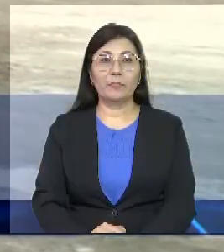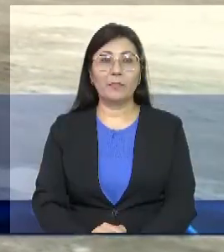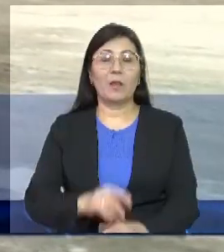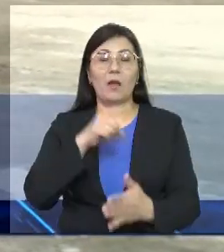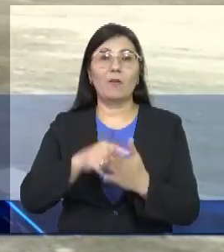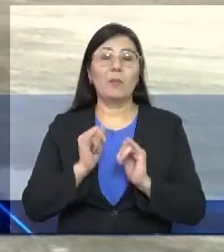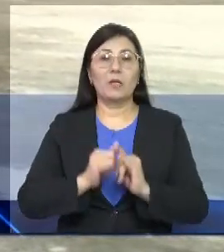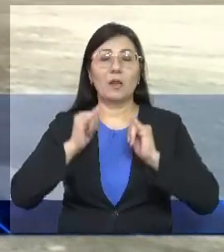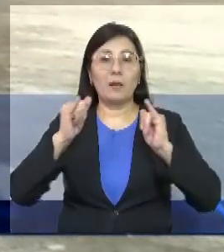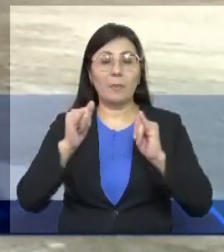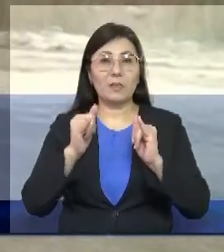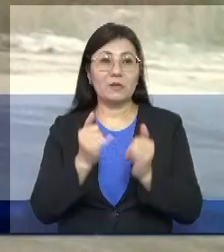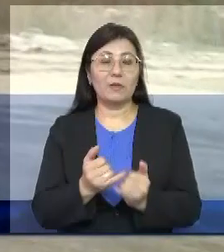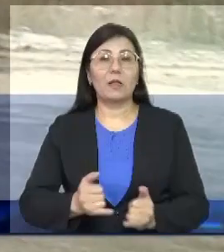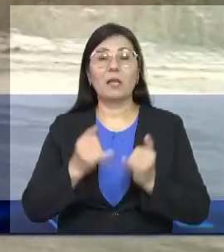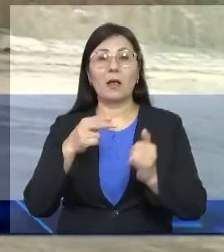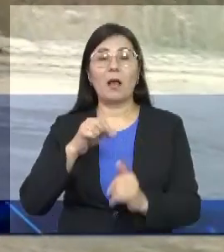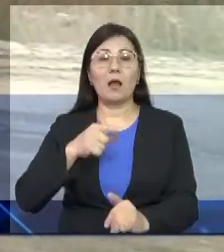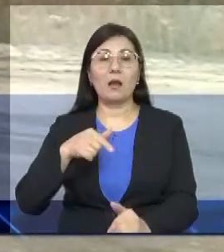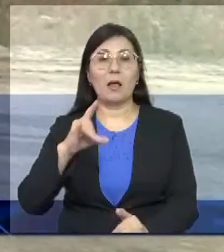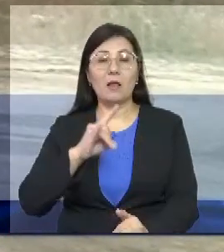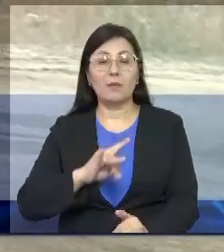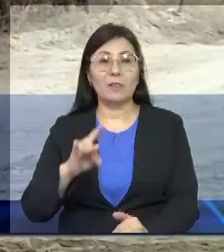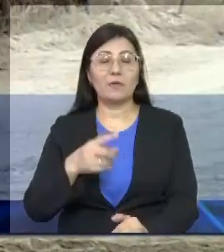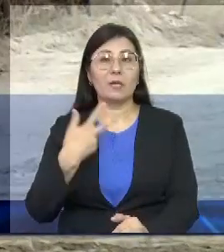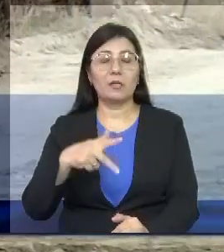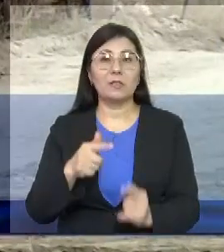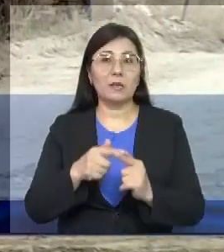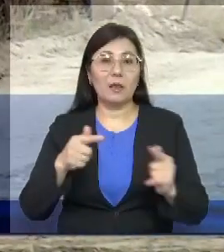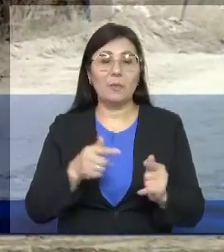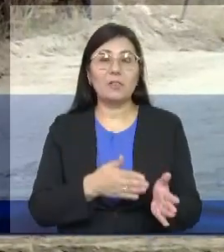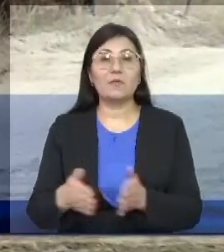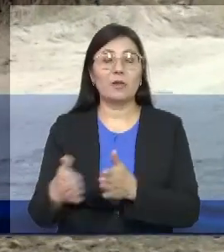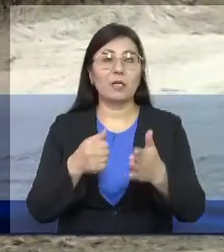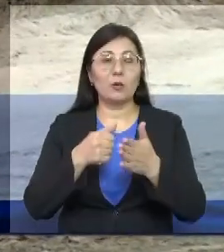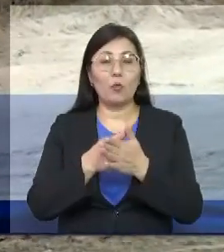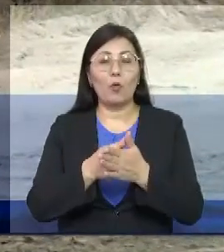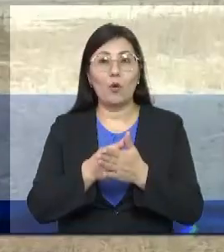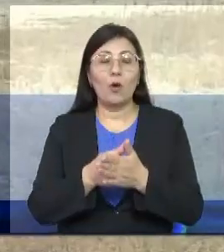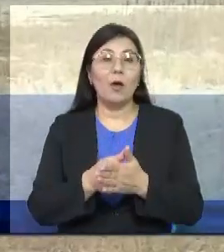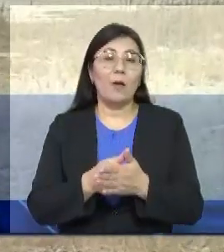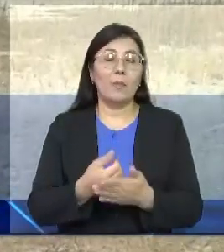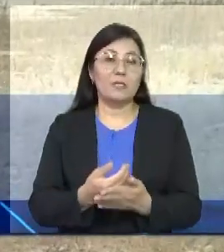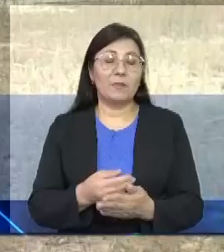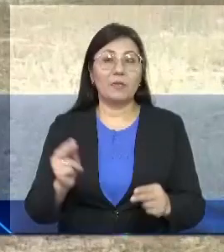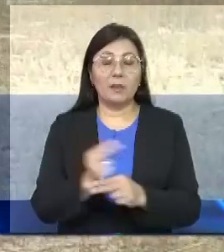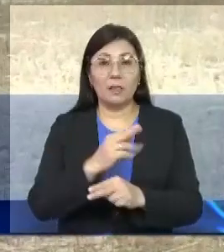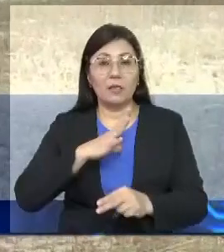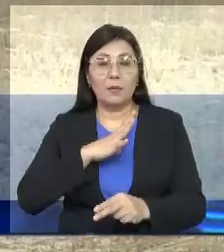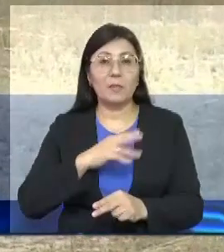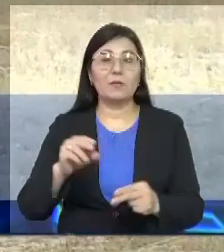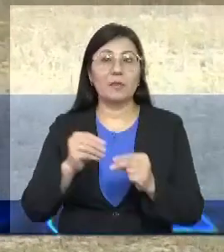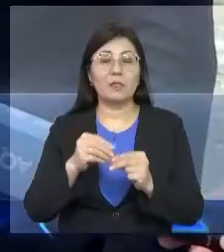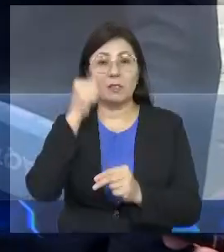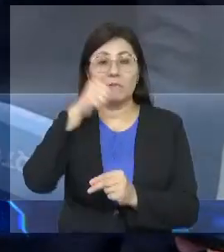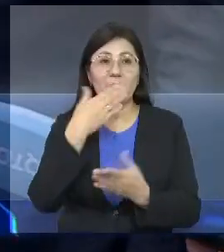Вопрос развития дорожной инфраструктуры для каргалинцев актуальный. 30-километровый участок трассы до райцентра капитально не ремонтировался десятилетиями. И в текущем